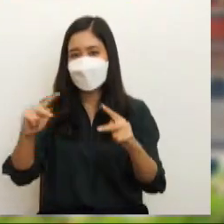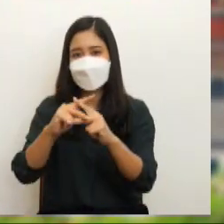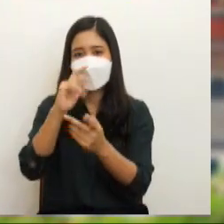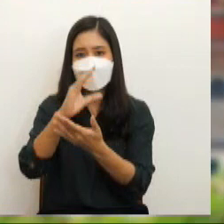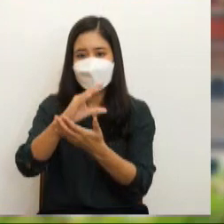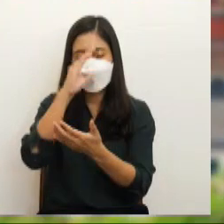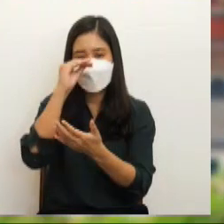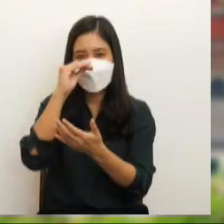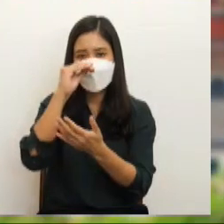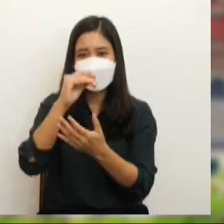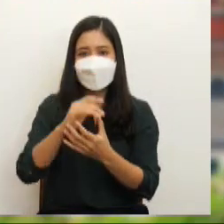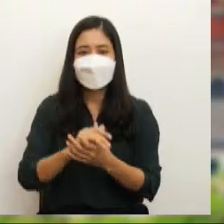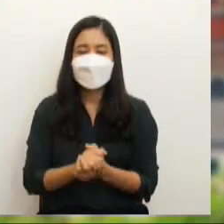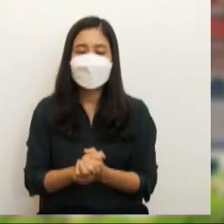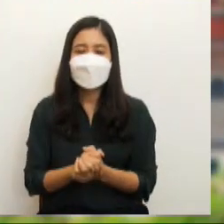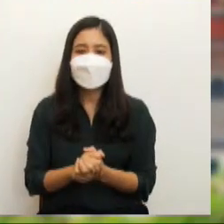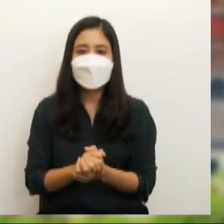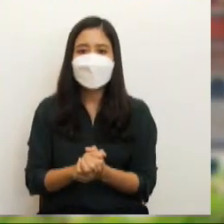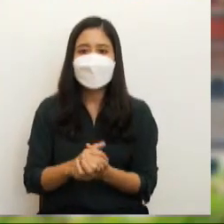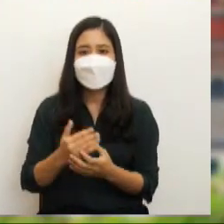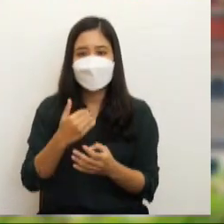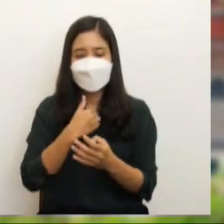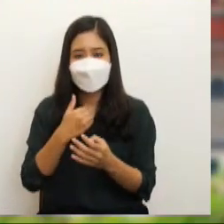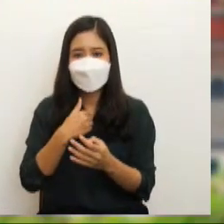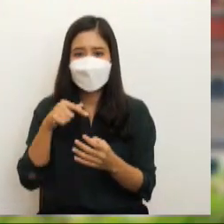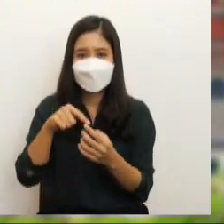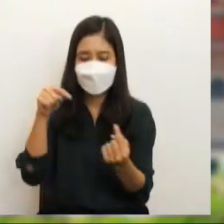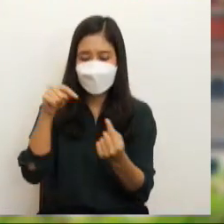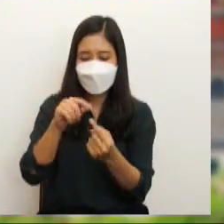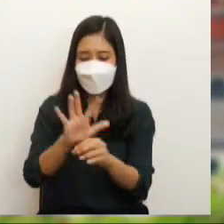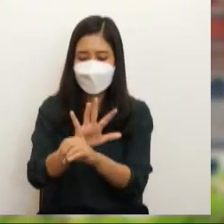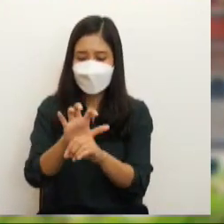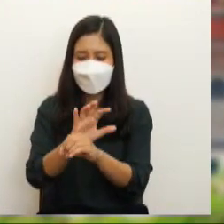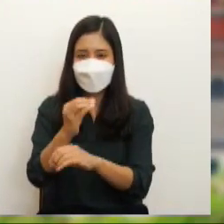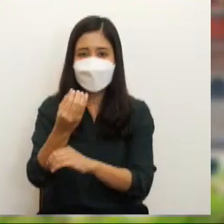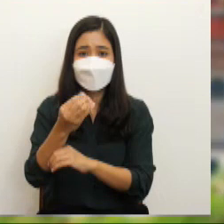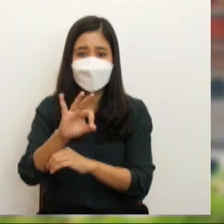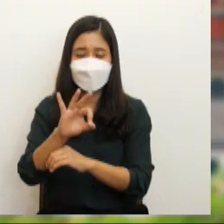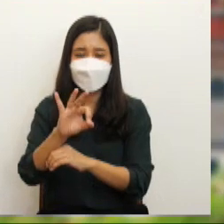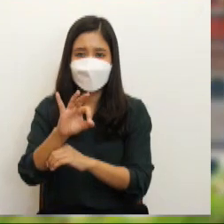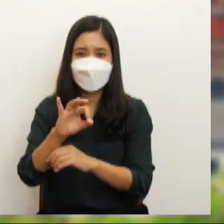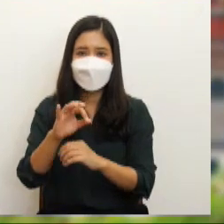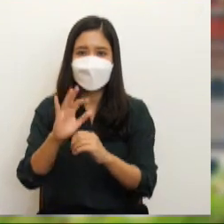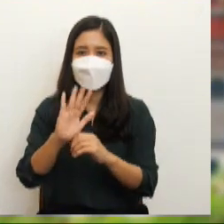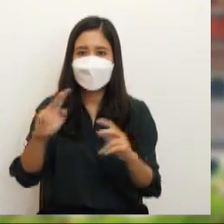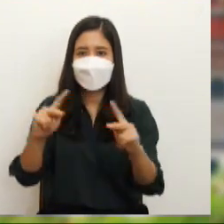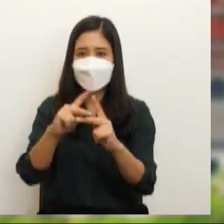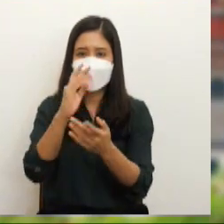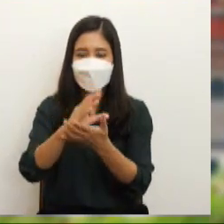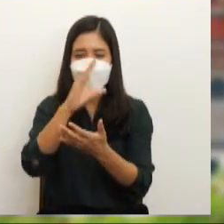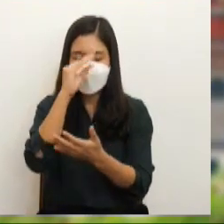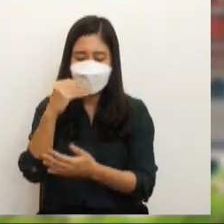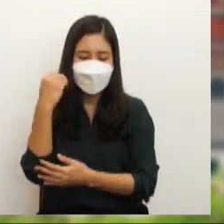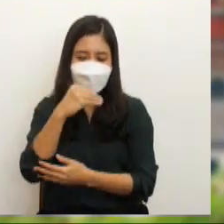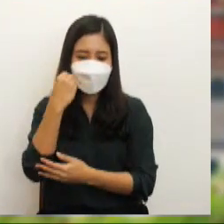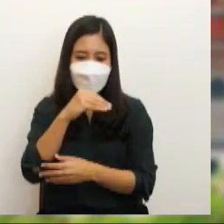ามของสำนักนายกเนี่ยนะครับก็คือศูนย์บริหารสถานการณ์โควิดการแพร่ระบาดโควิด-19 เนี่ยนะครับของกระทรวงศึกษาธิการเราประชุมกันทุกวันเว